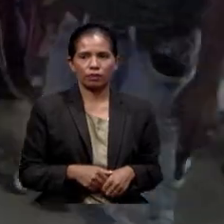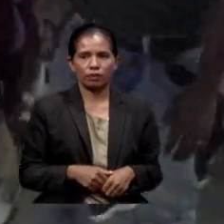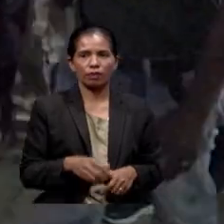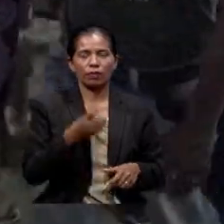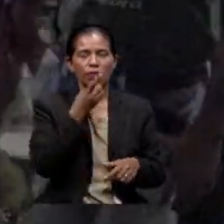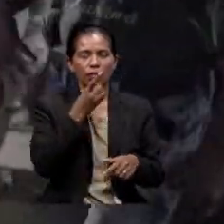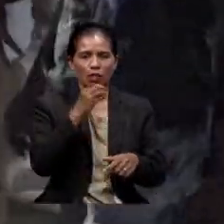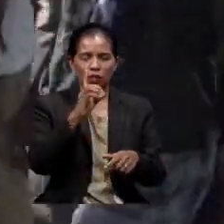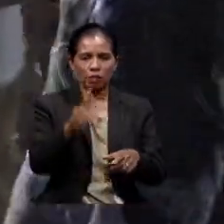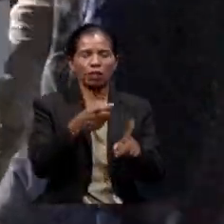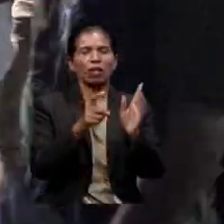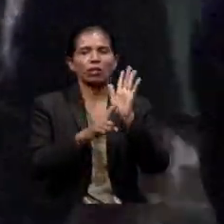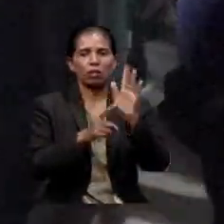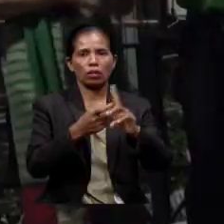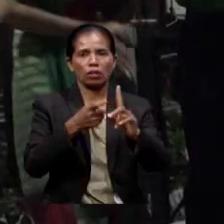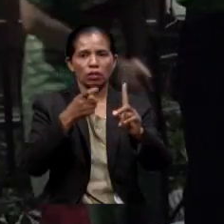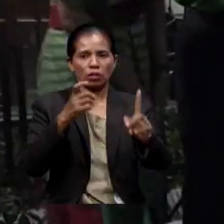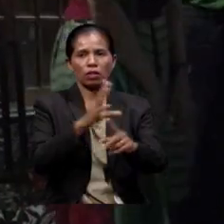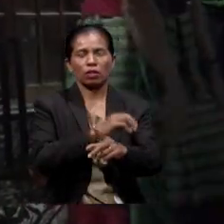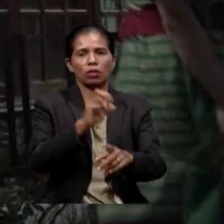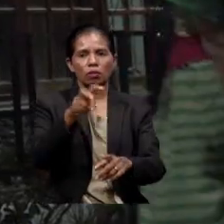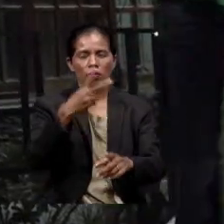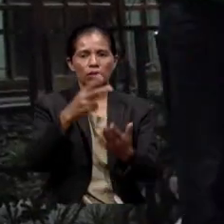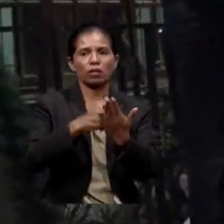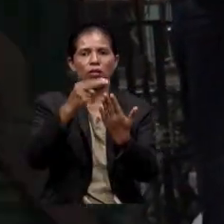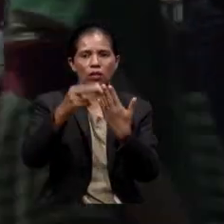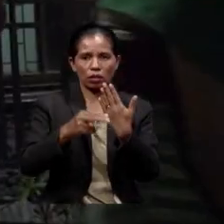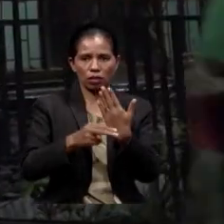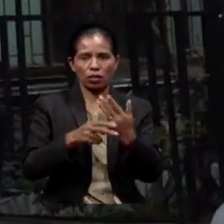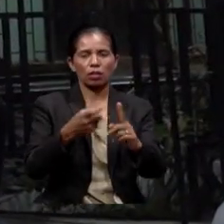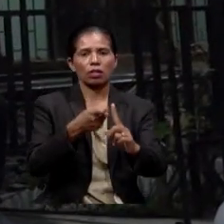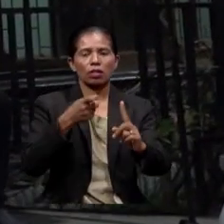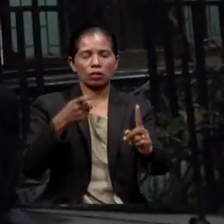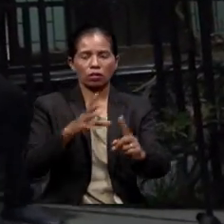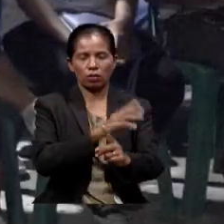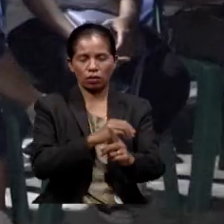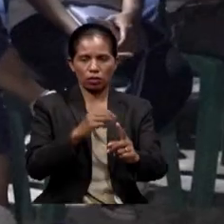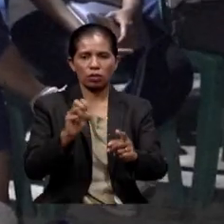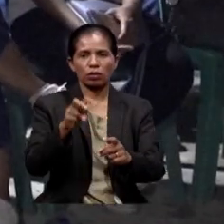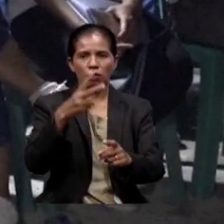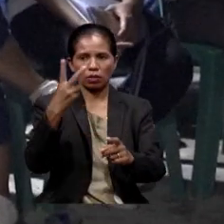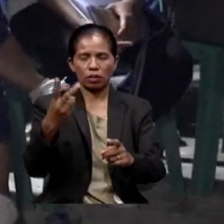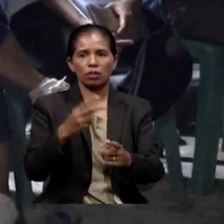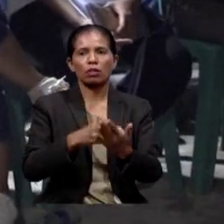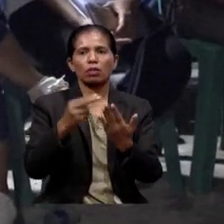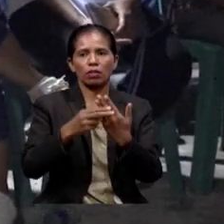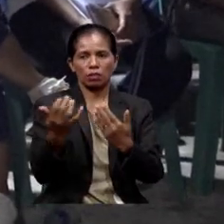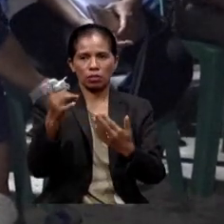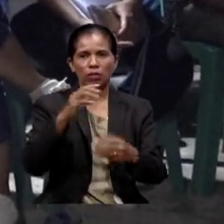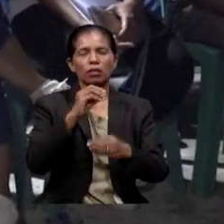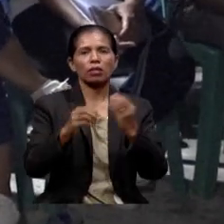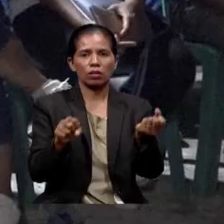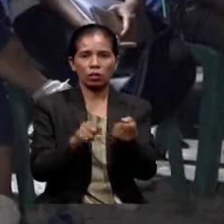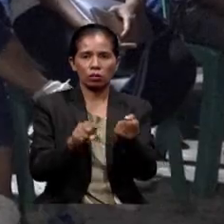Declaração ne hato husi coordenador brigada 12 de novembro ne be mai husi mata resto 12 de novembro sirakatak sei